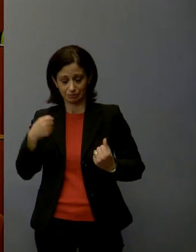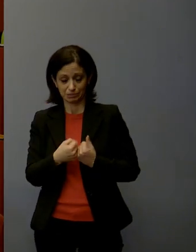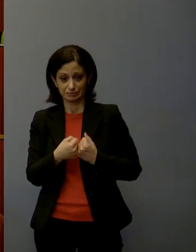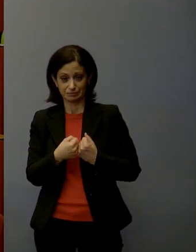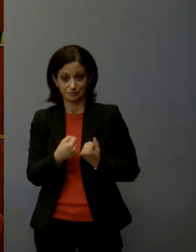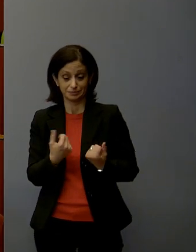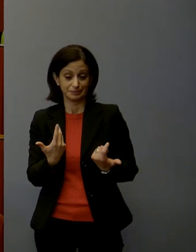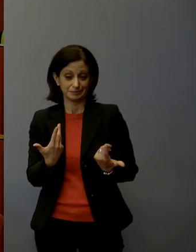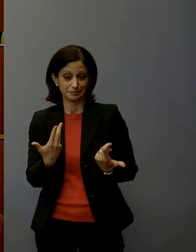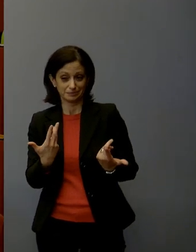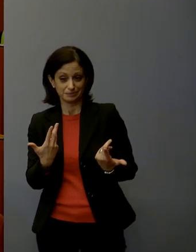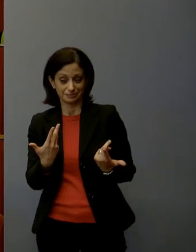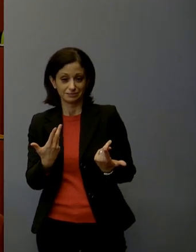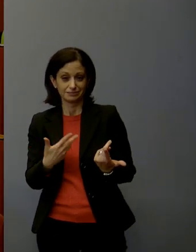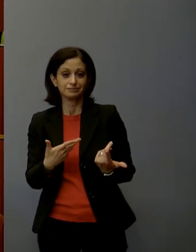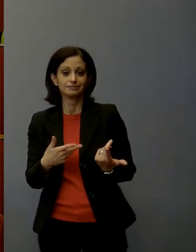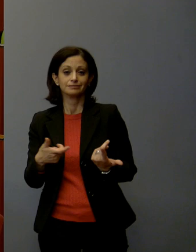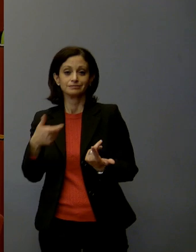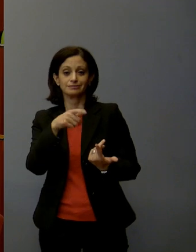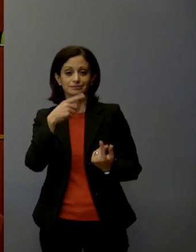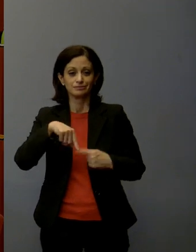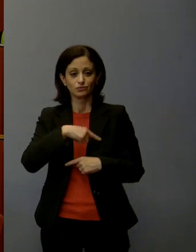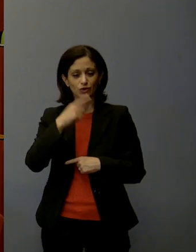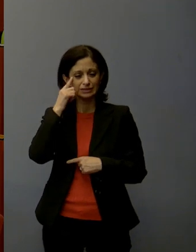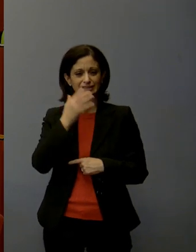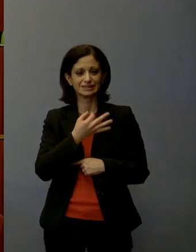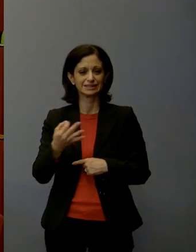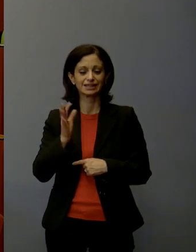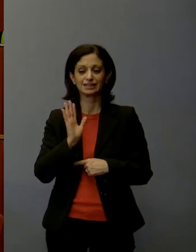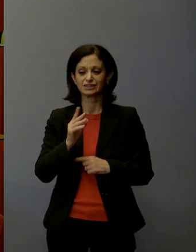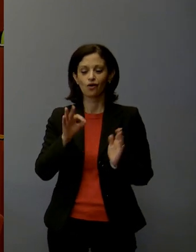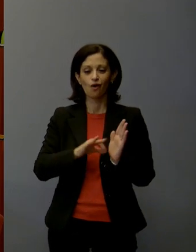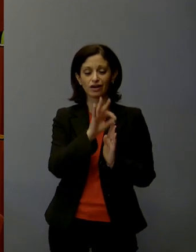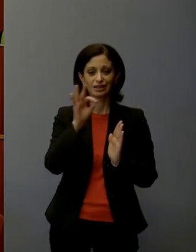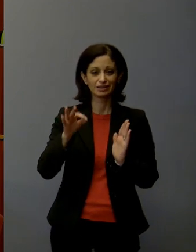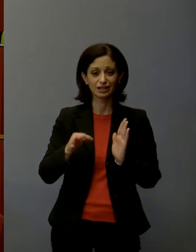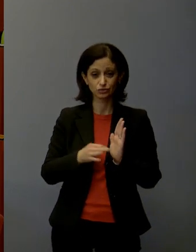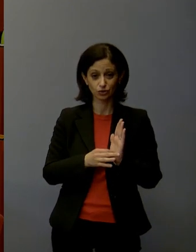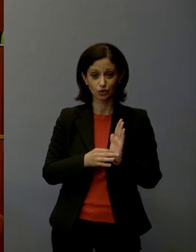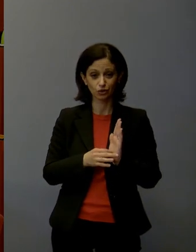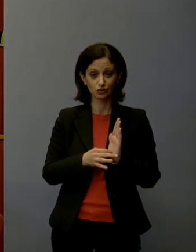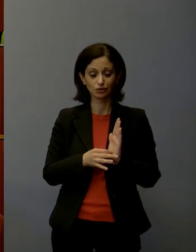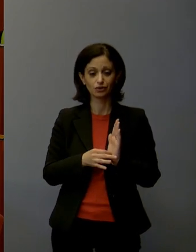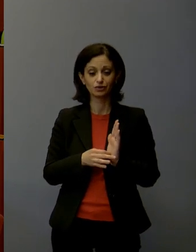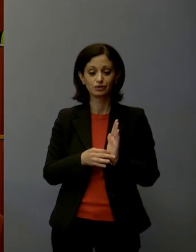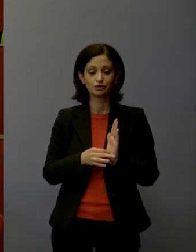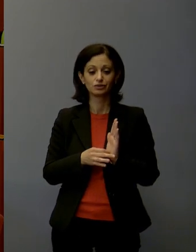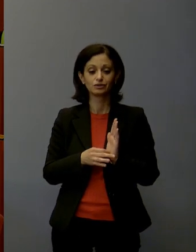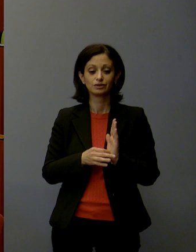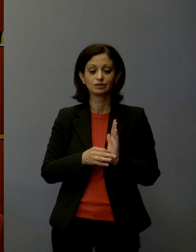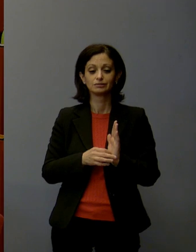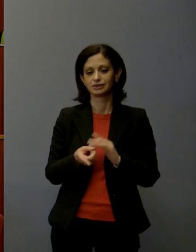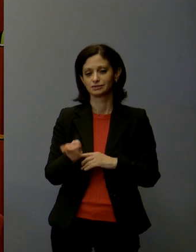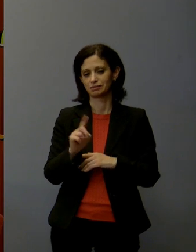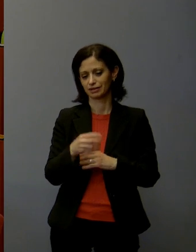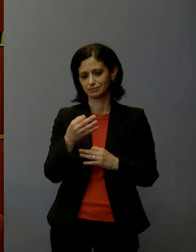detto perché sappiamo e tra l'altro so che l'ordine del giorno invece avrà Ma poi lo sentiremo